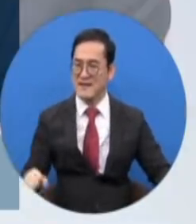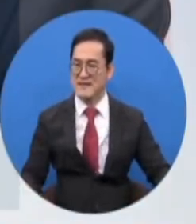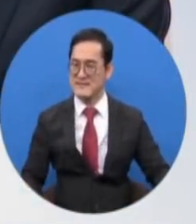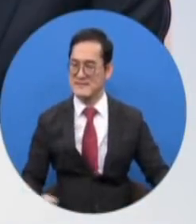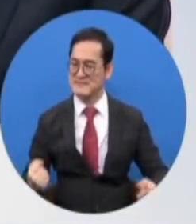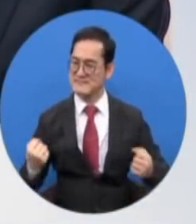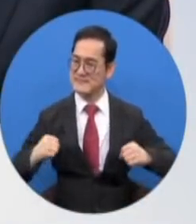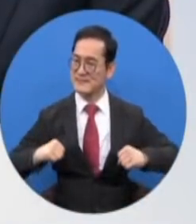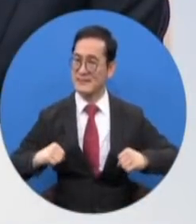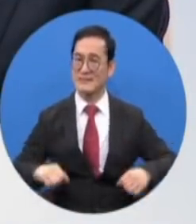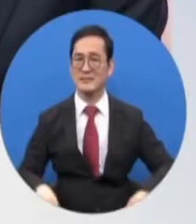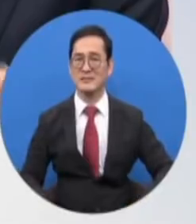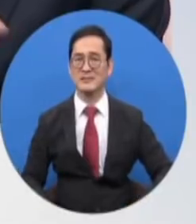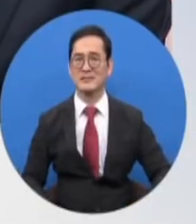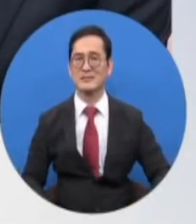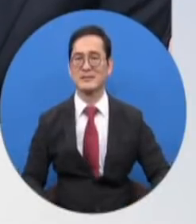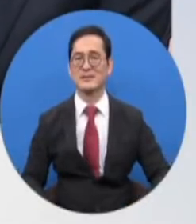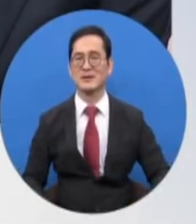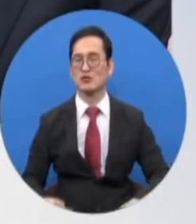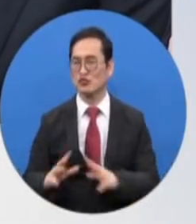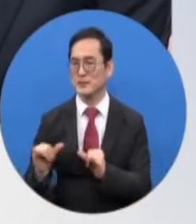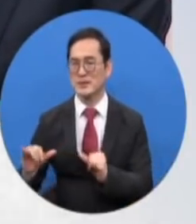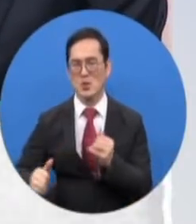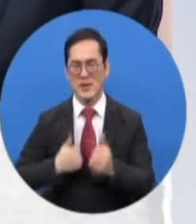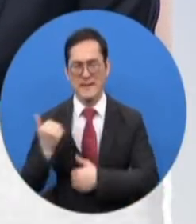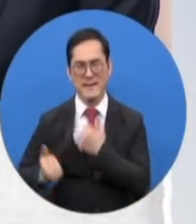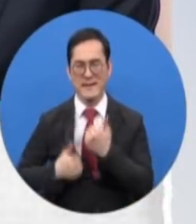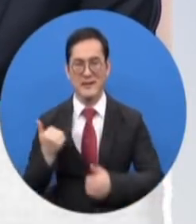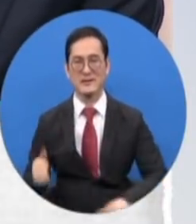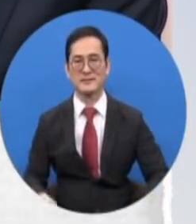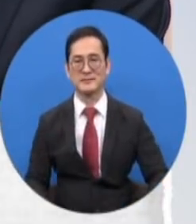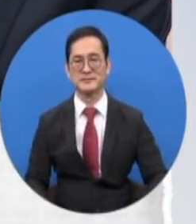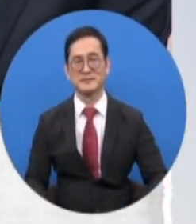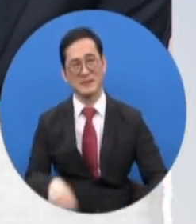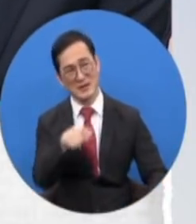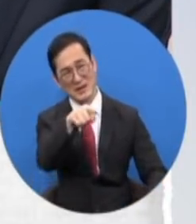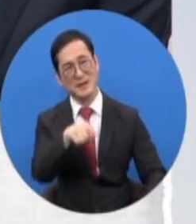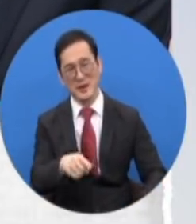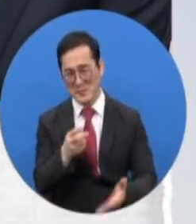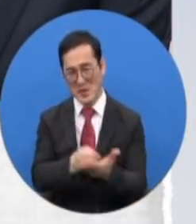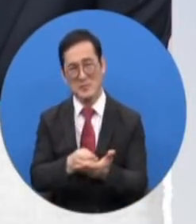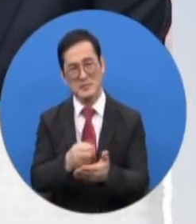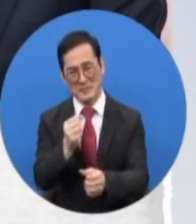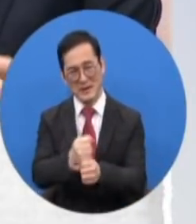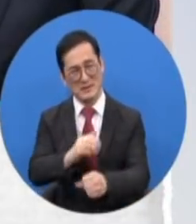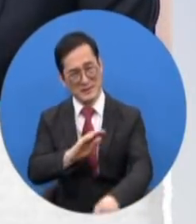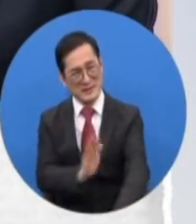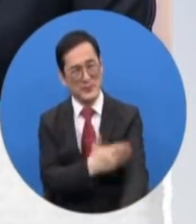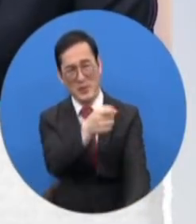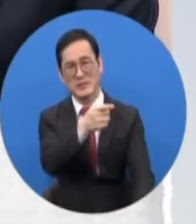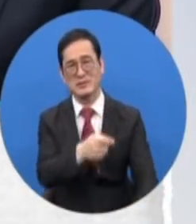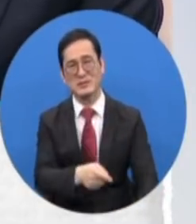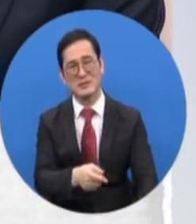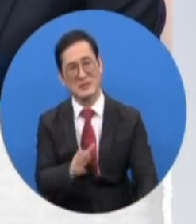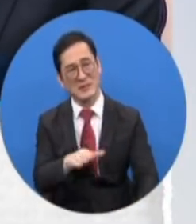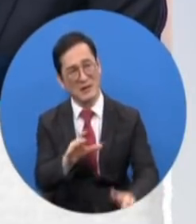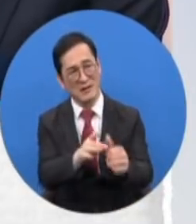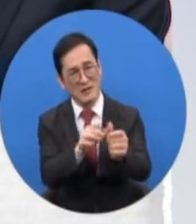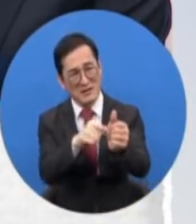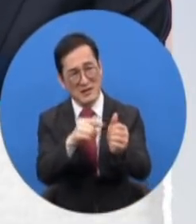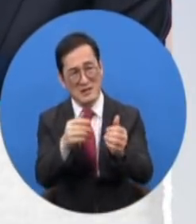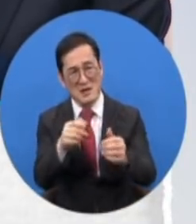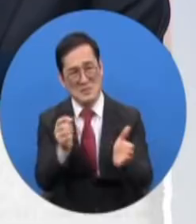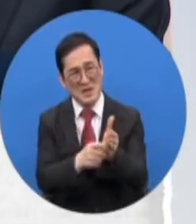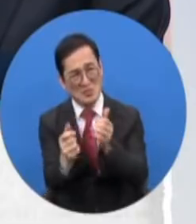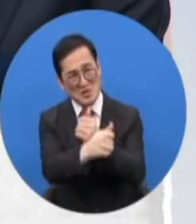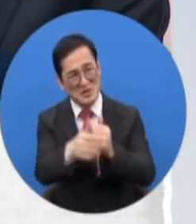주도했던 윤호중 원내대표가 비대위원장을 맡아서 지방선거를 치른다는 게 과연 적절하냐 이런 문제가 이제 결국은 공감들을 얻고 있는 게 아닌가 내부에서도 이제